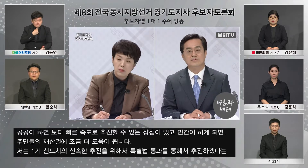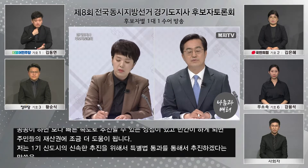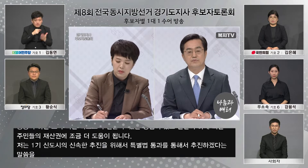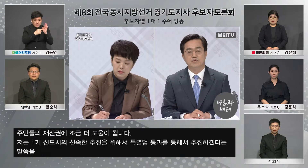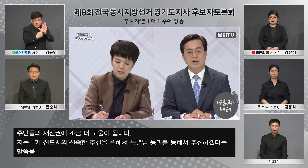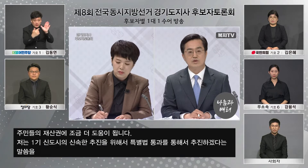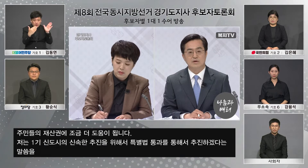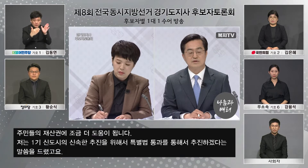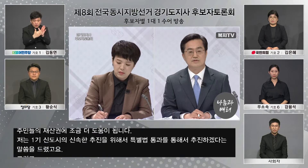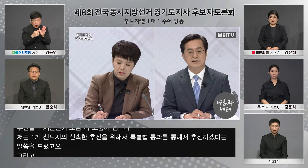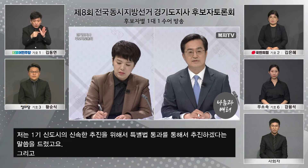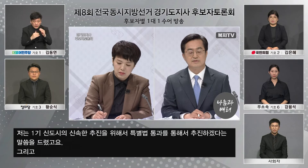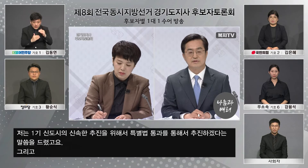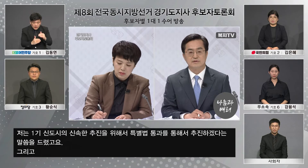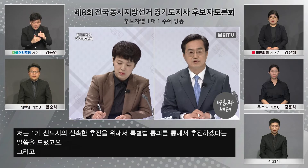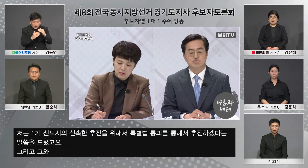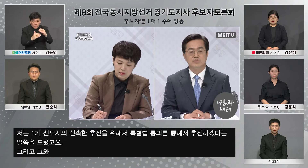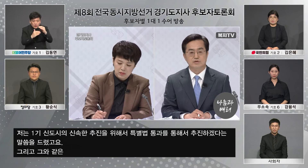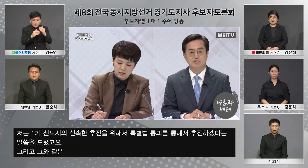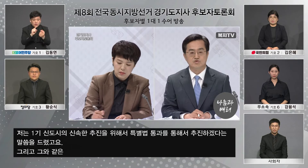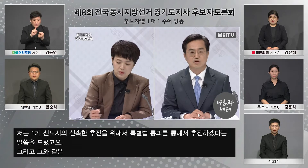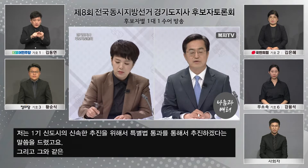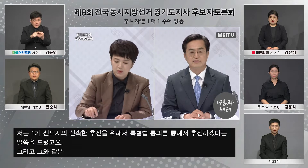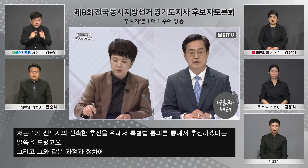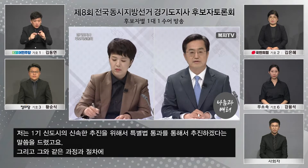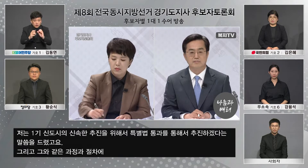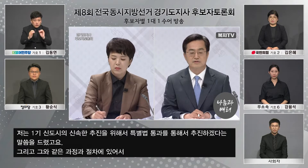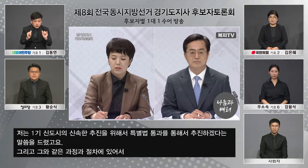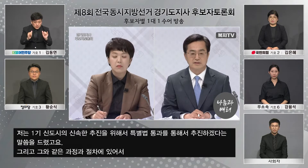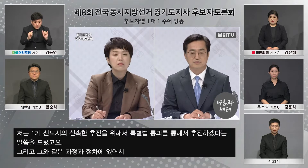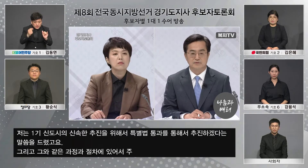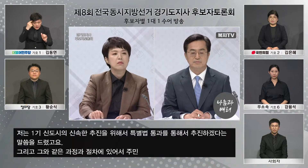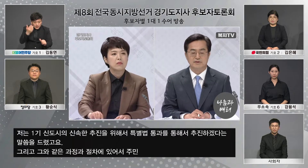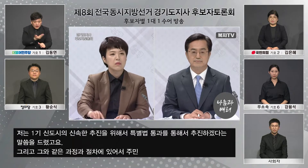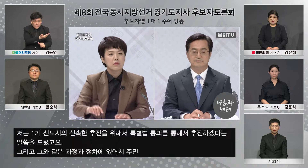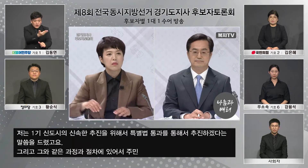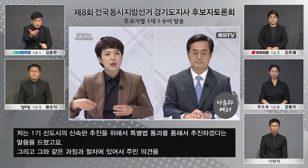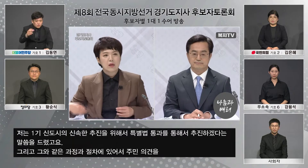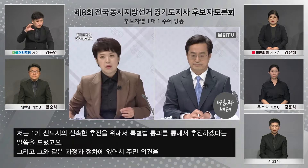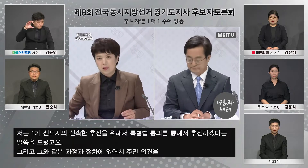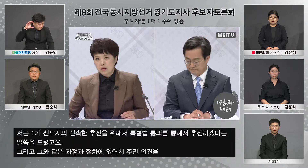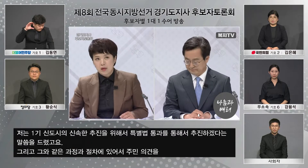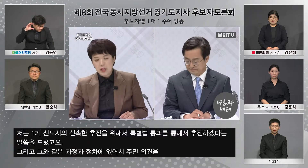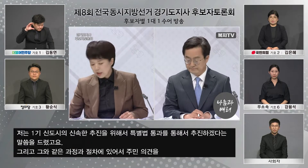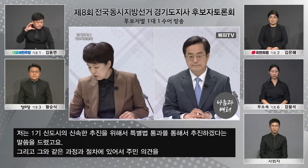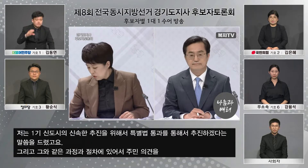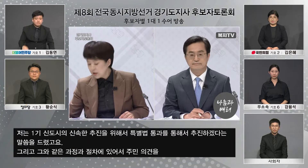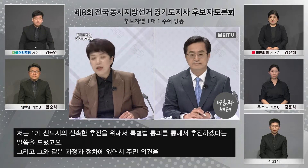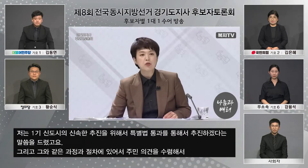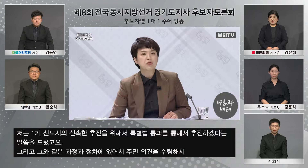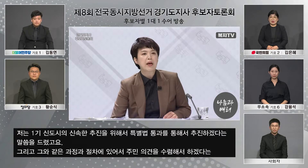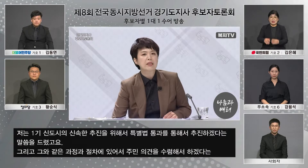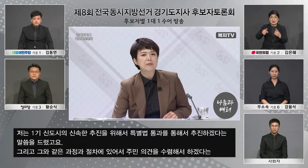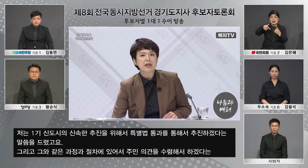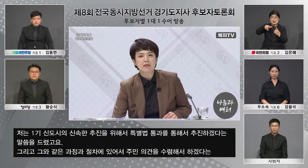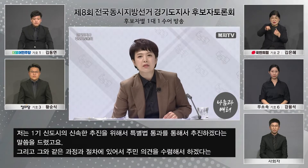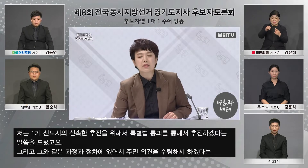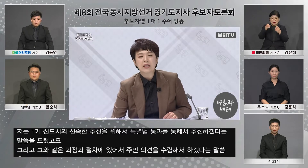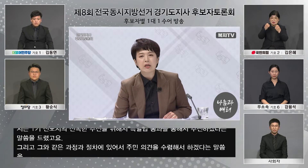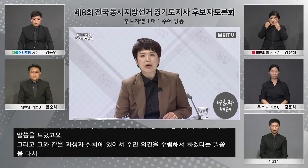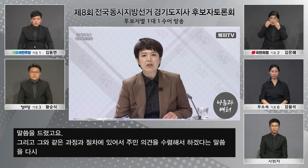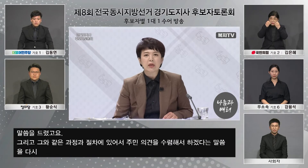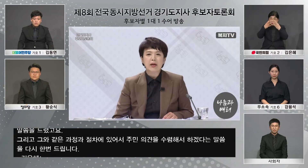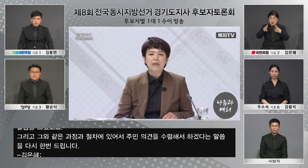그 같은 과정과 절차에 있어서 주민 의견을 수렴해서 하겠다는 말씀을 다시 한번 드립니다. 일기 신도시 재건축의